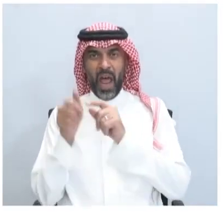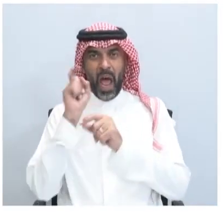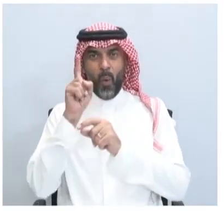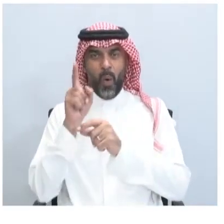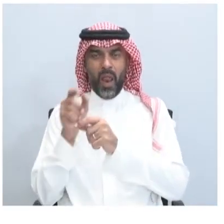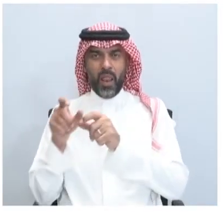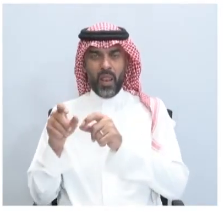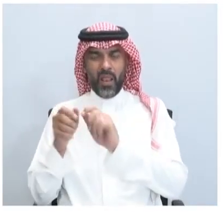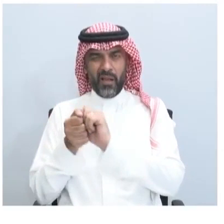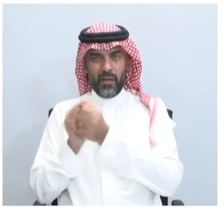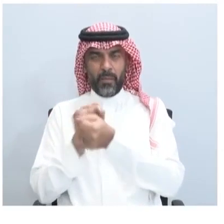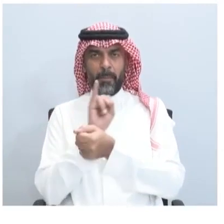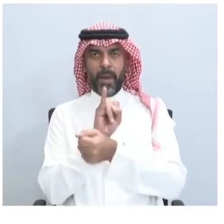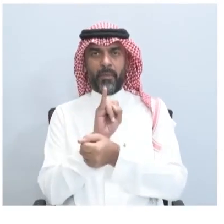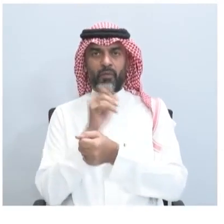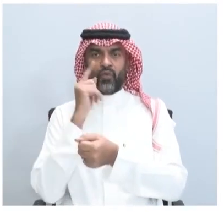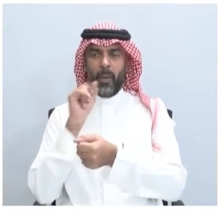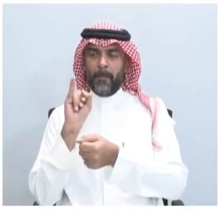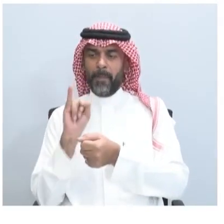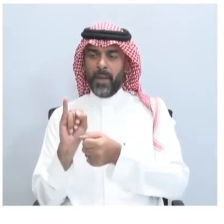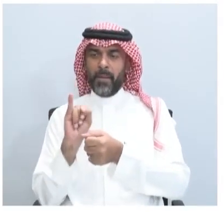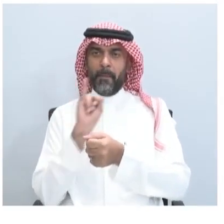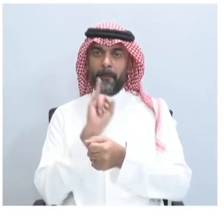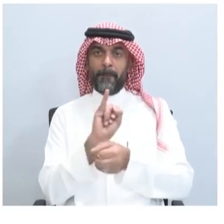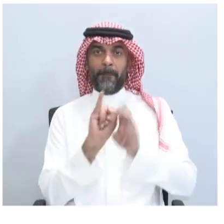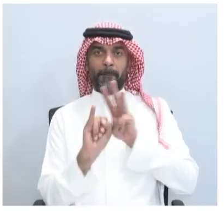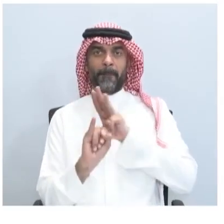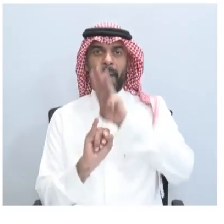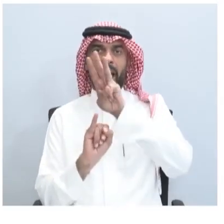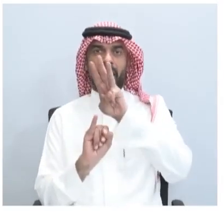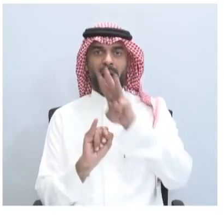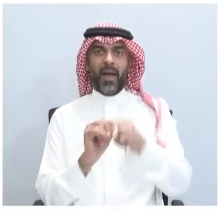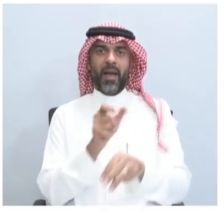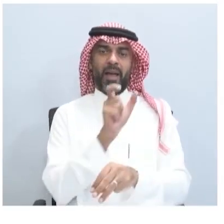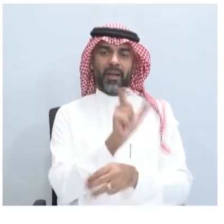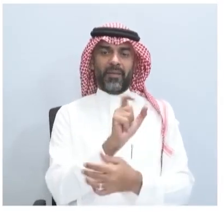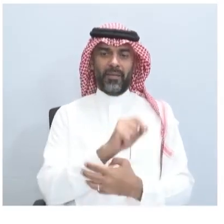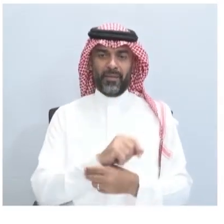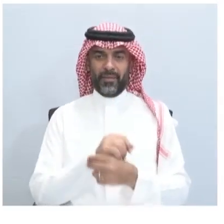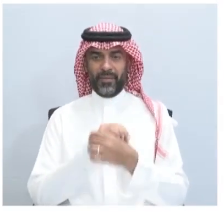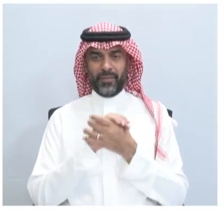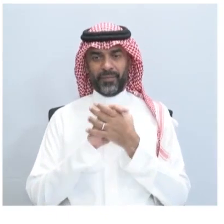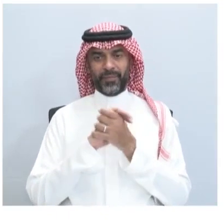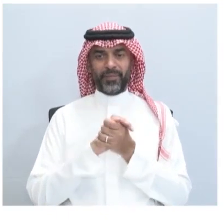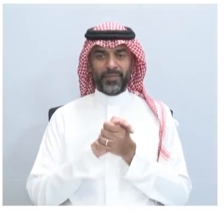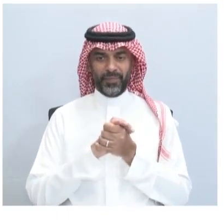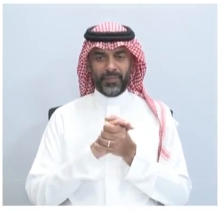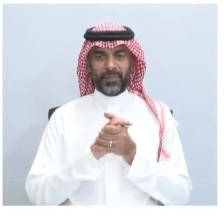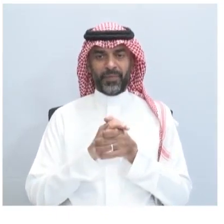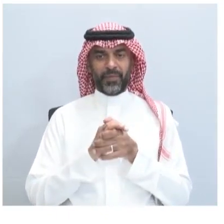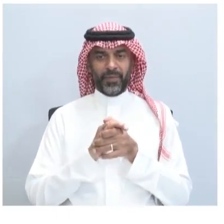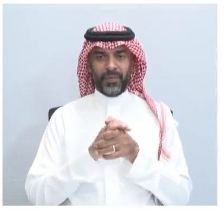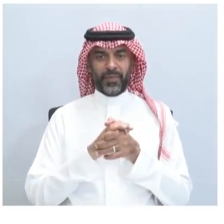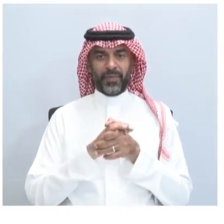بحرف الجر من اذا من الاستفهاميه وصلت بحرف الجر